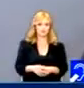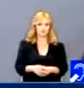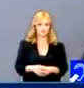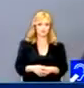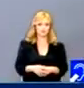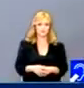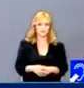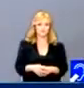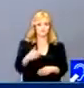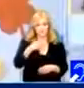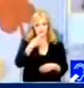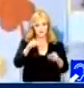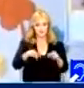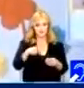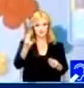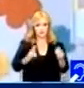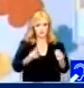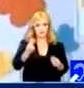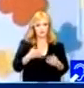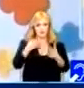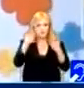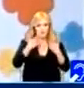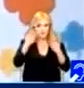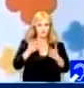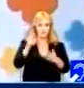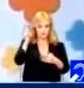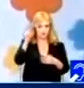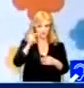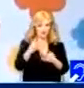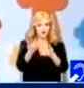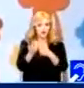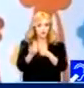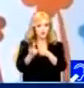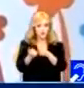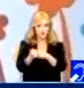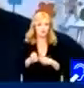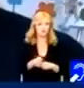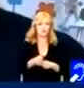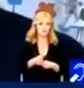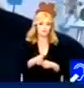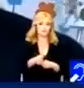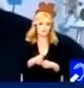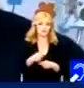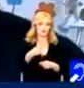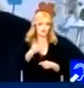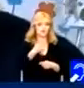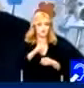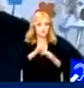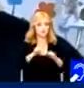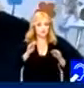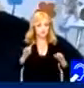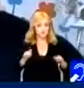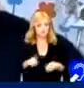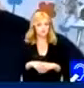televizor și să mai joc. Mă învăț a citi, a număra, a socoti. Am avut copii cu cerințe